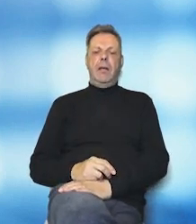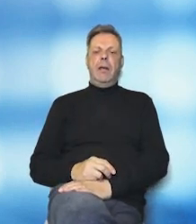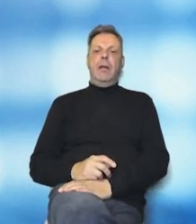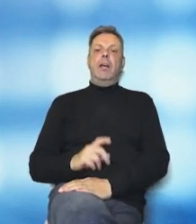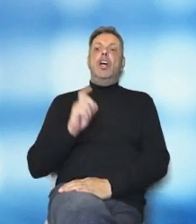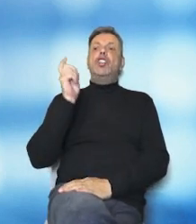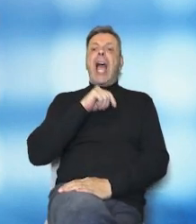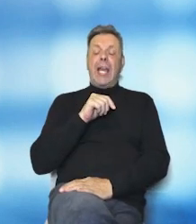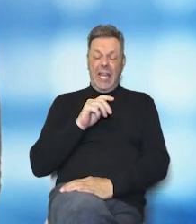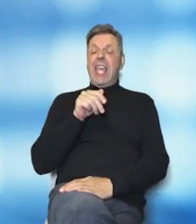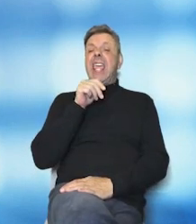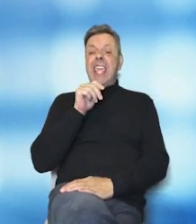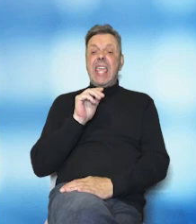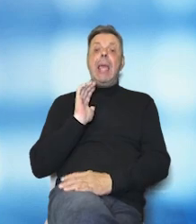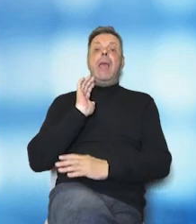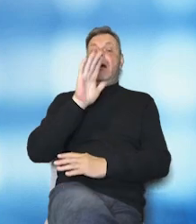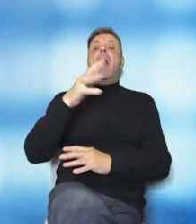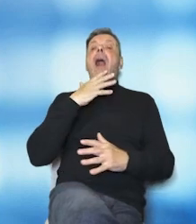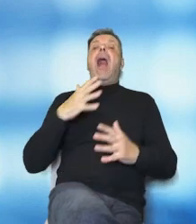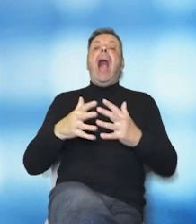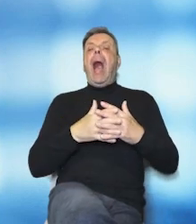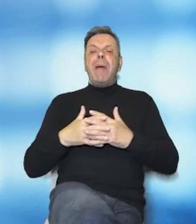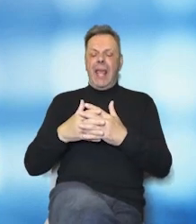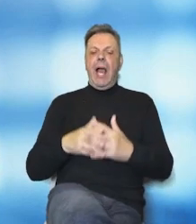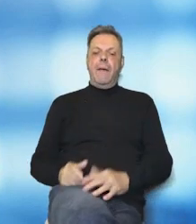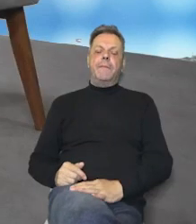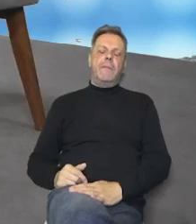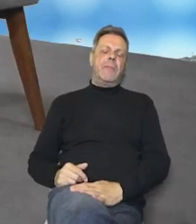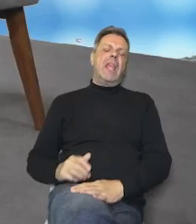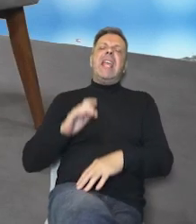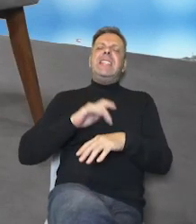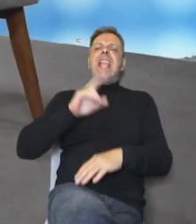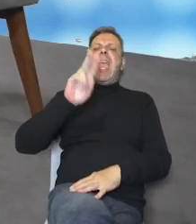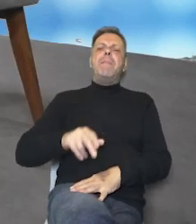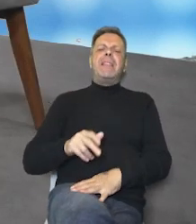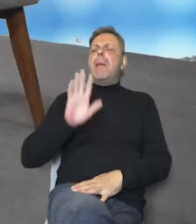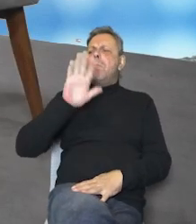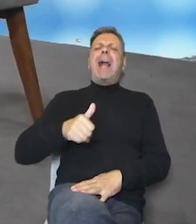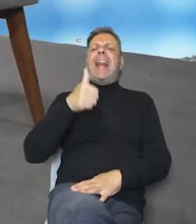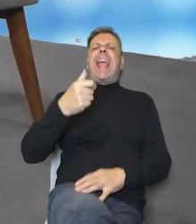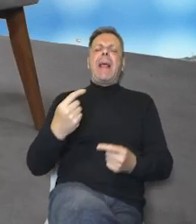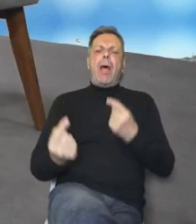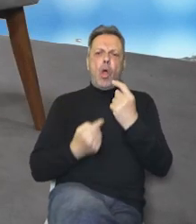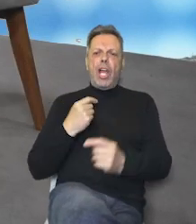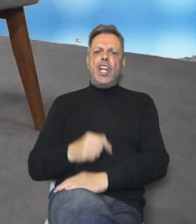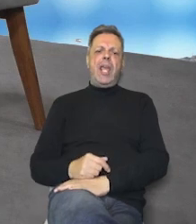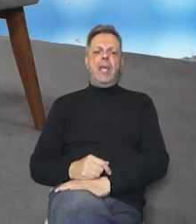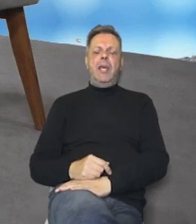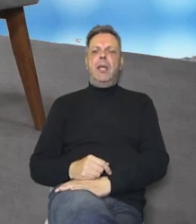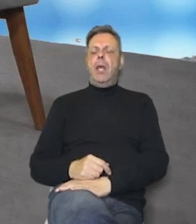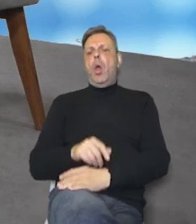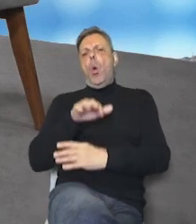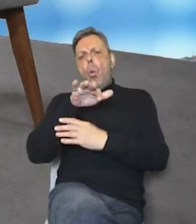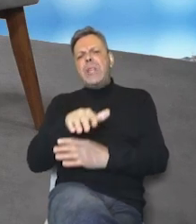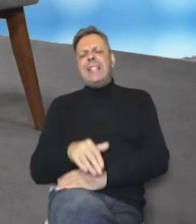Veliku Baru. Svaka čast. Cilj je na svakom kontinentu imati bar jedan događaj, cilj je plemenito